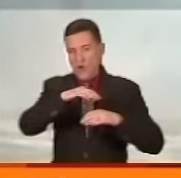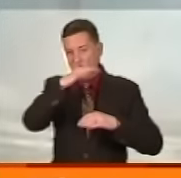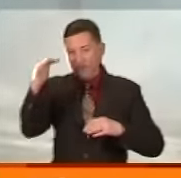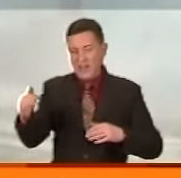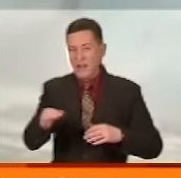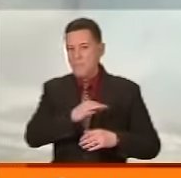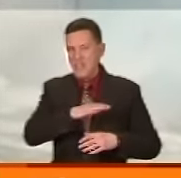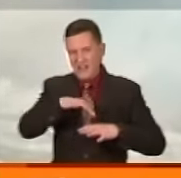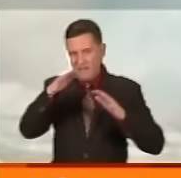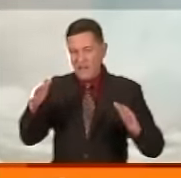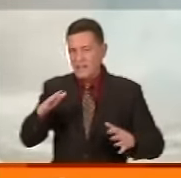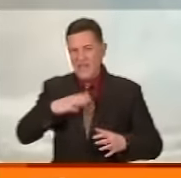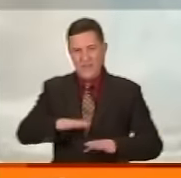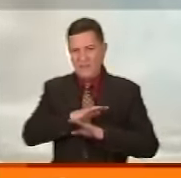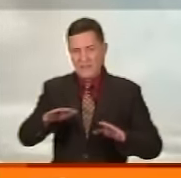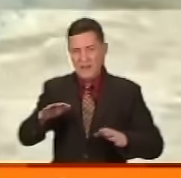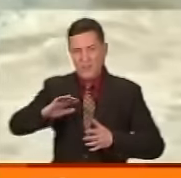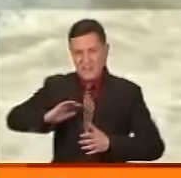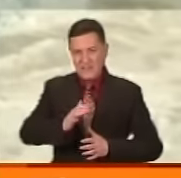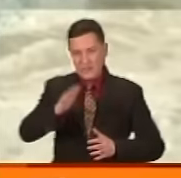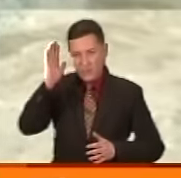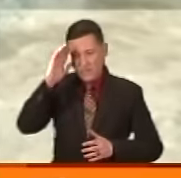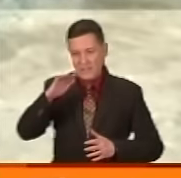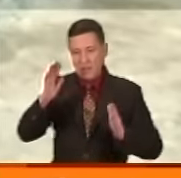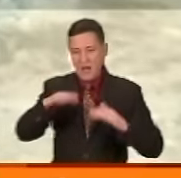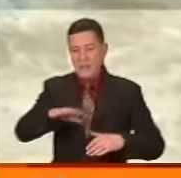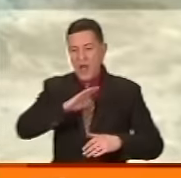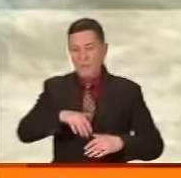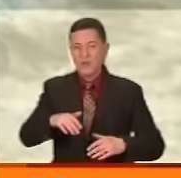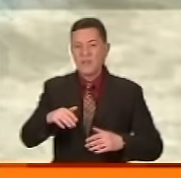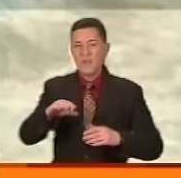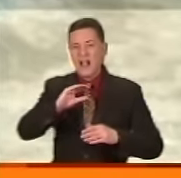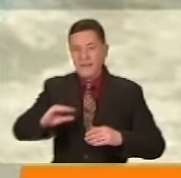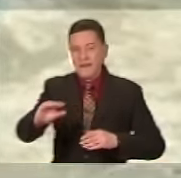не витримує тиску води і падає. Однак потім крига помалу знову намерзає.